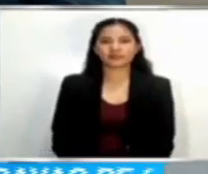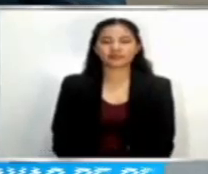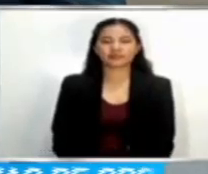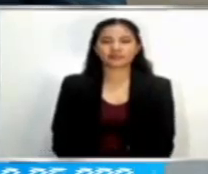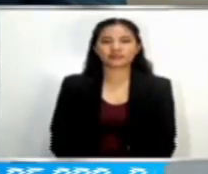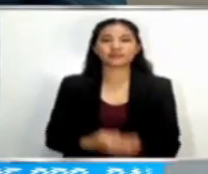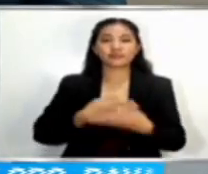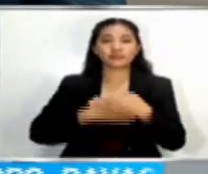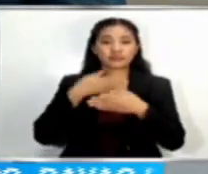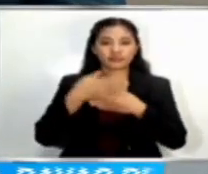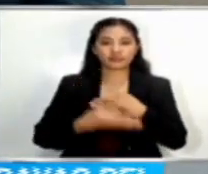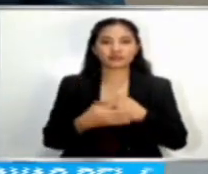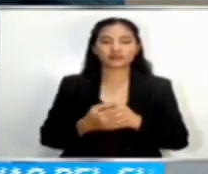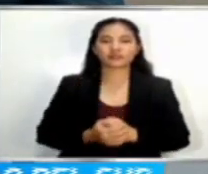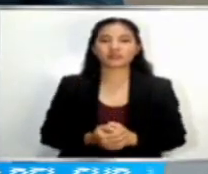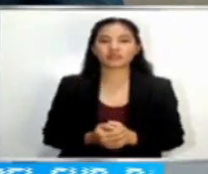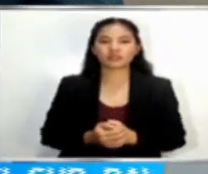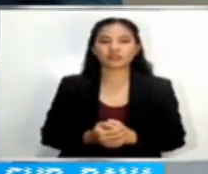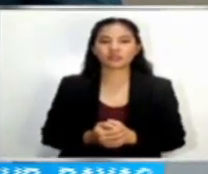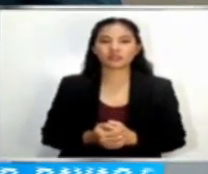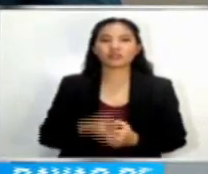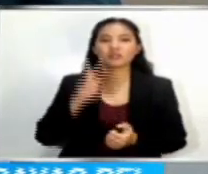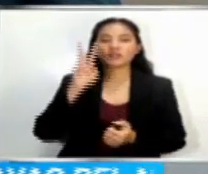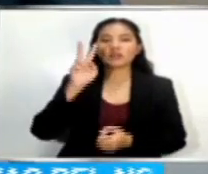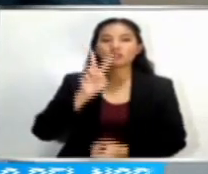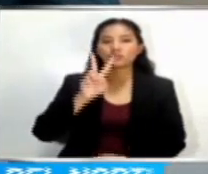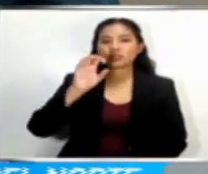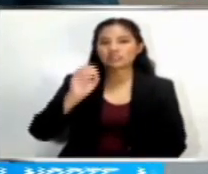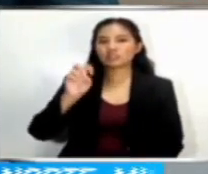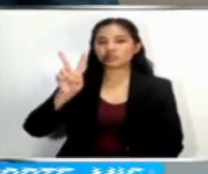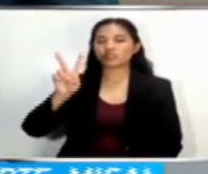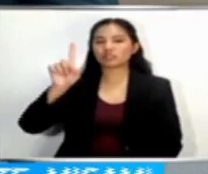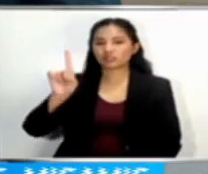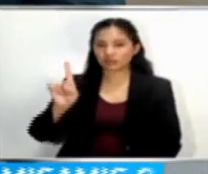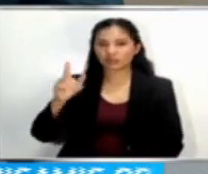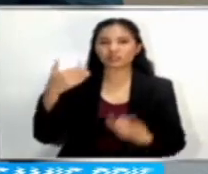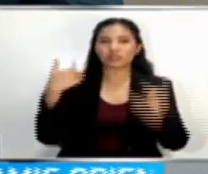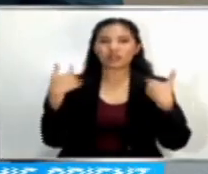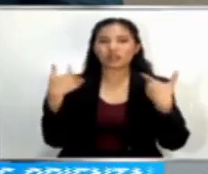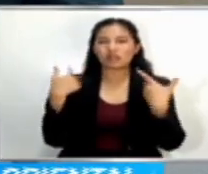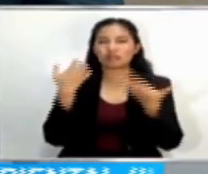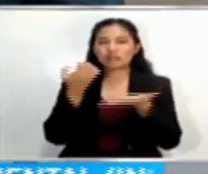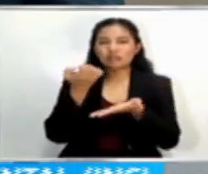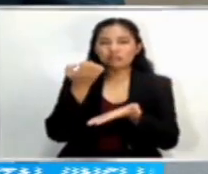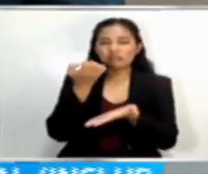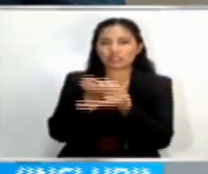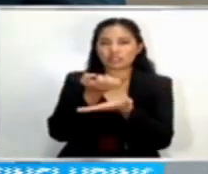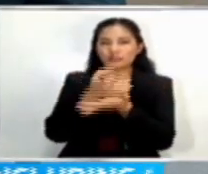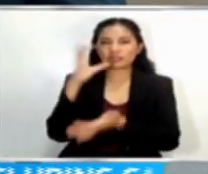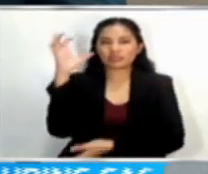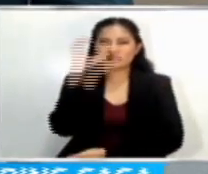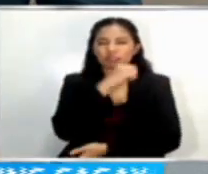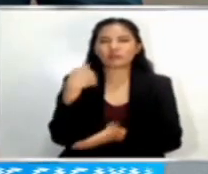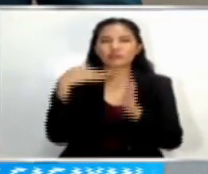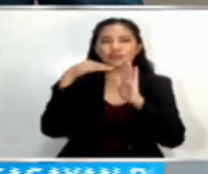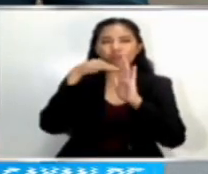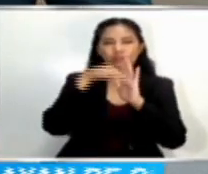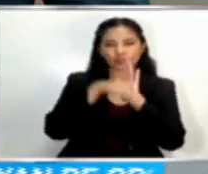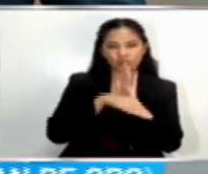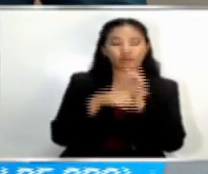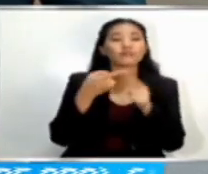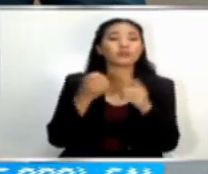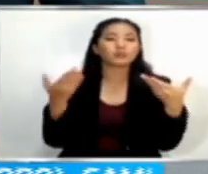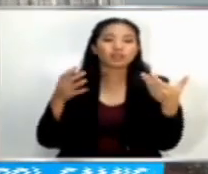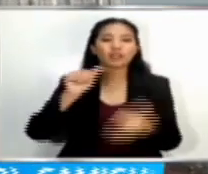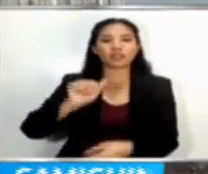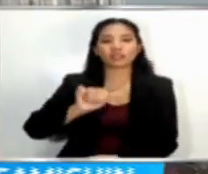Ibinaba ang 2021 economic growth forecast o inaasahang paglago sa ekonomiya ng Pilipinas ng multilateral lender na Asian Development Bank.